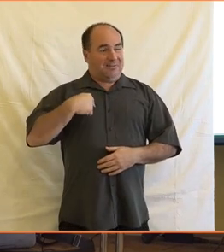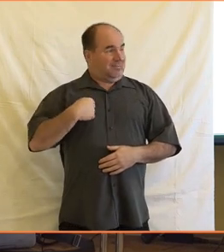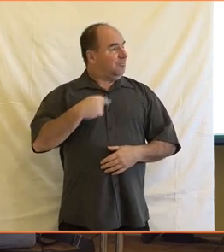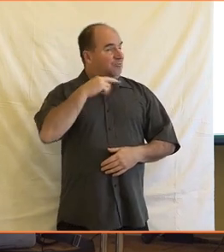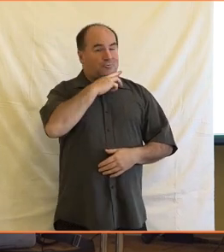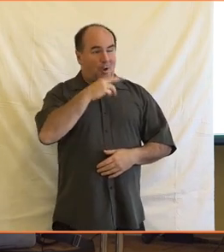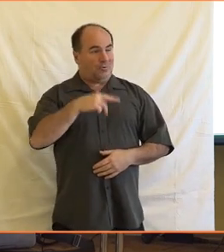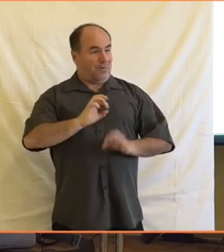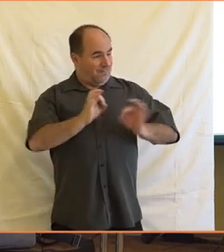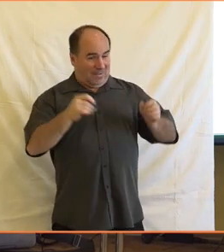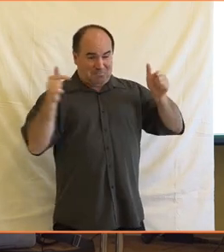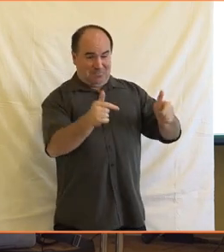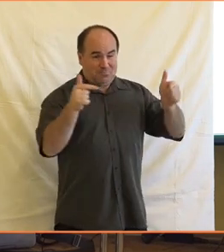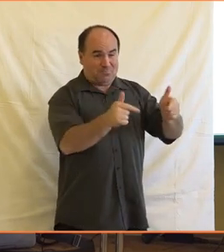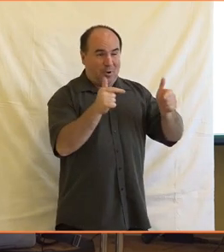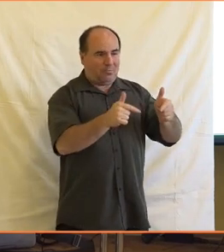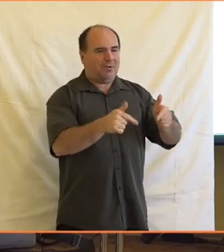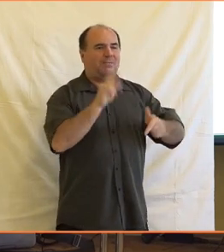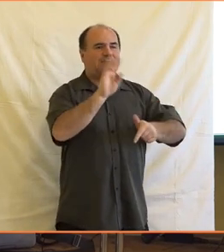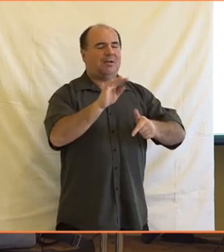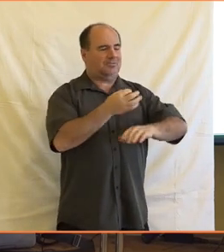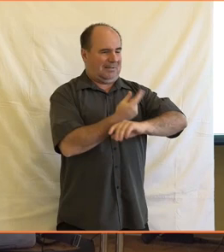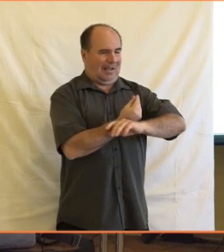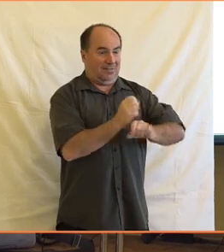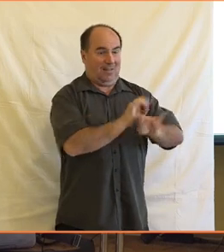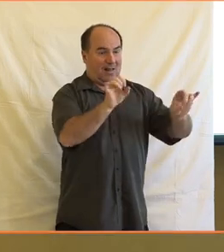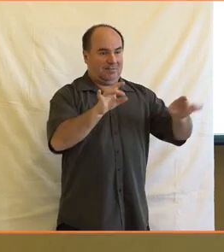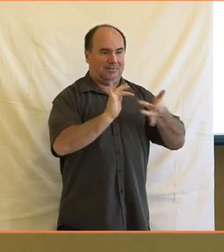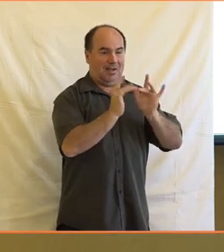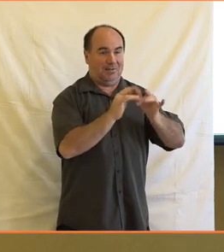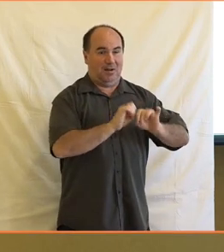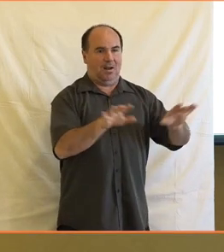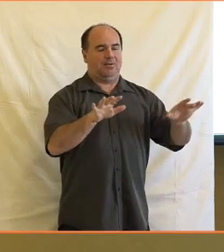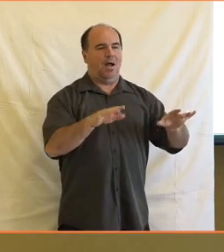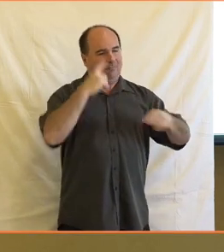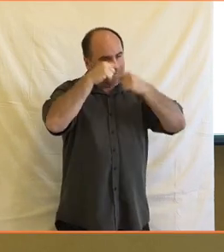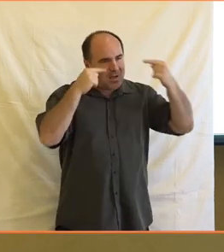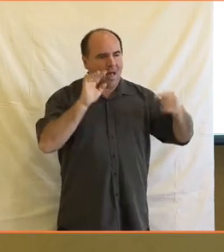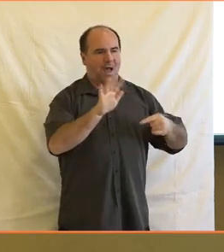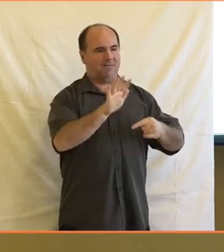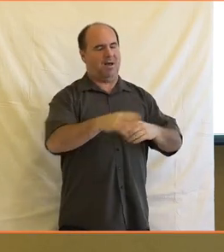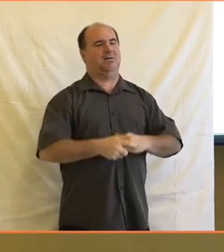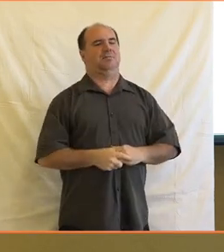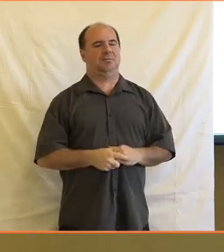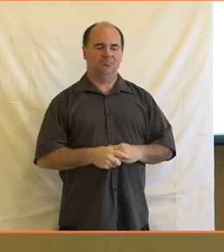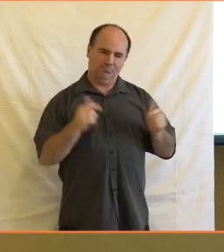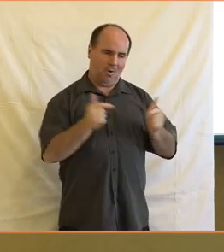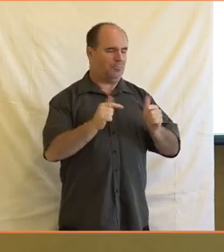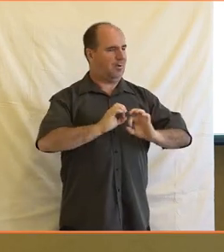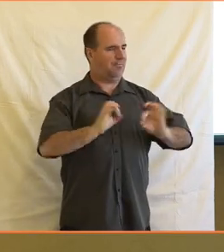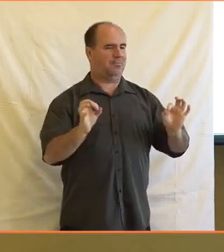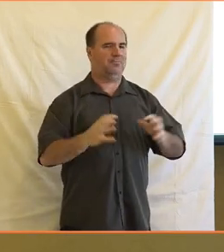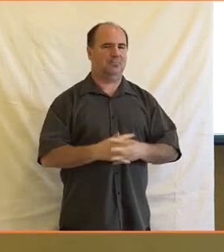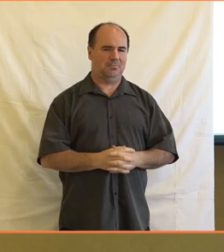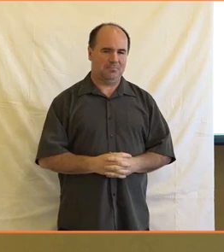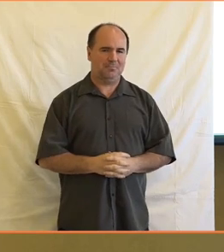podpořit v oblasti digitalizace a její propagace a vzdělávání. We have all experienced how digital tools